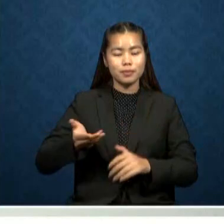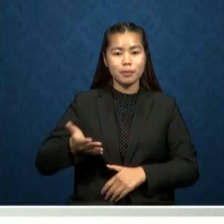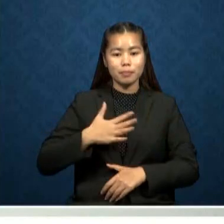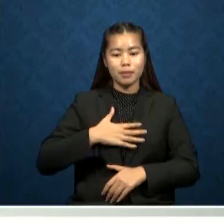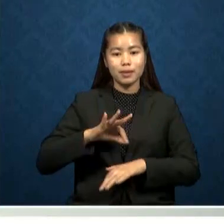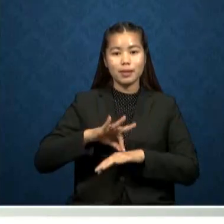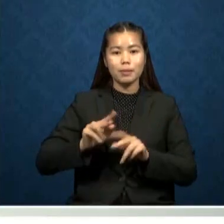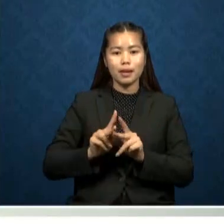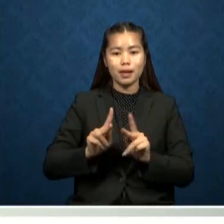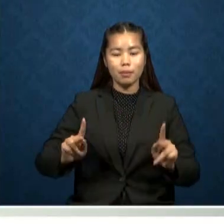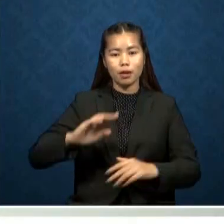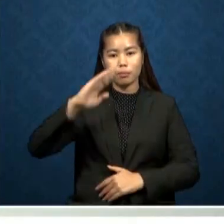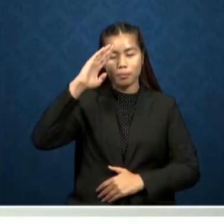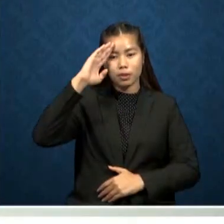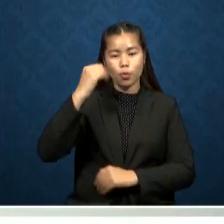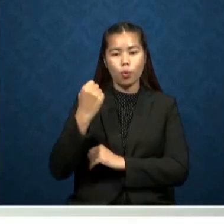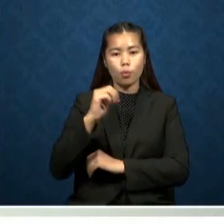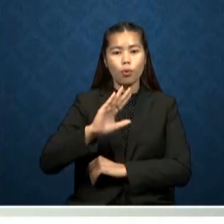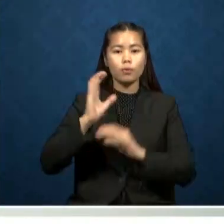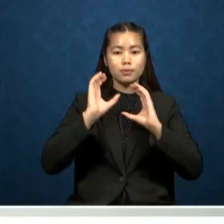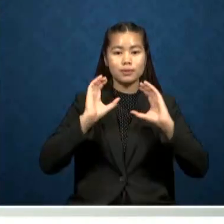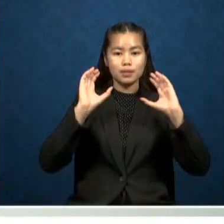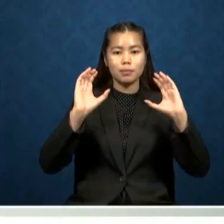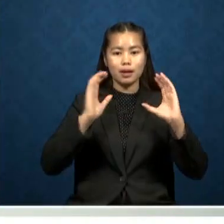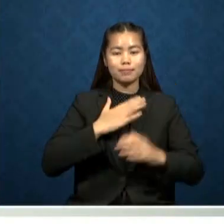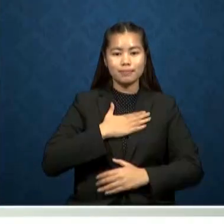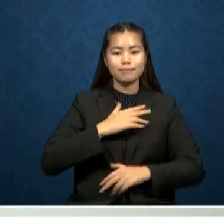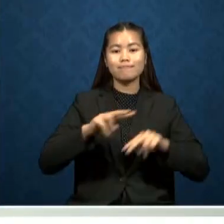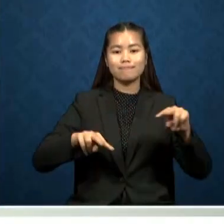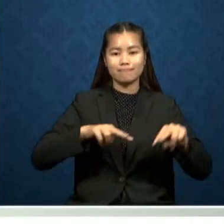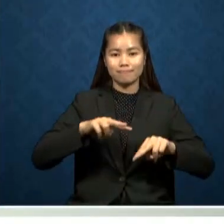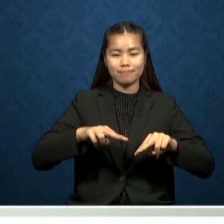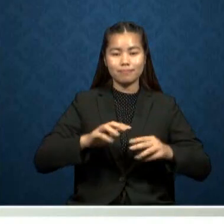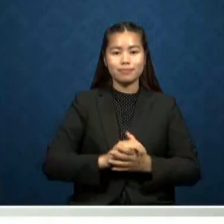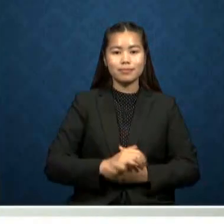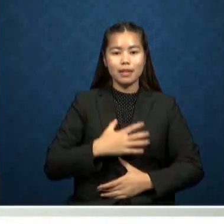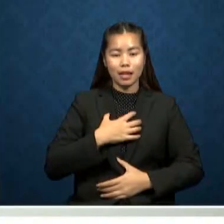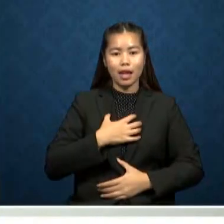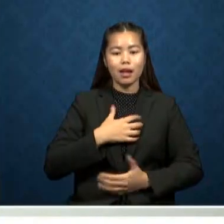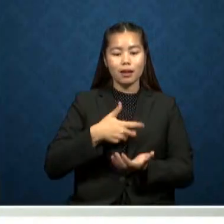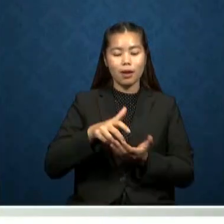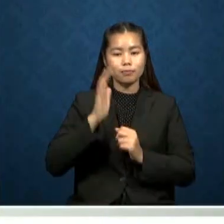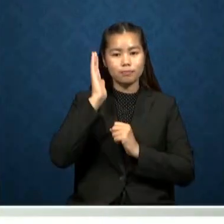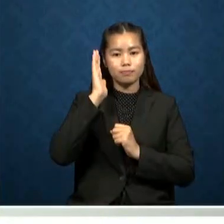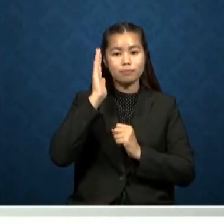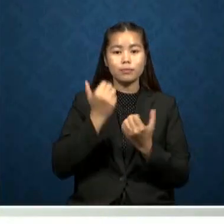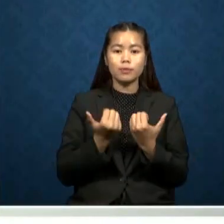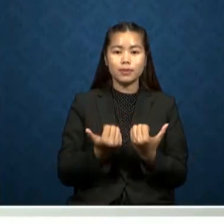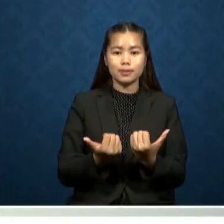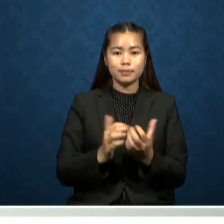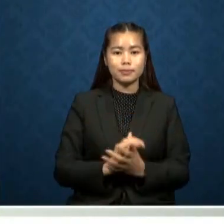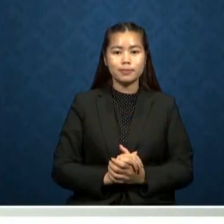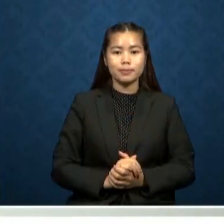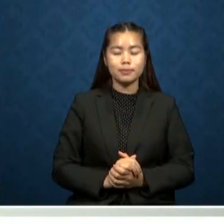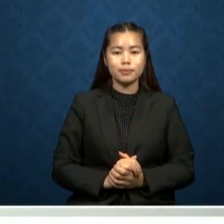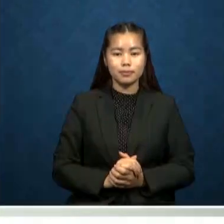การทหารและความมั่นคงของรัฐขออนุญาตเรียนชี้แจงเพื่อกรุณาทราบดังนี้